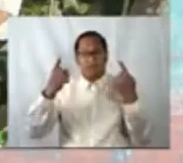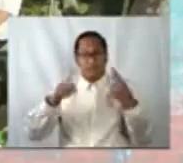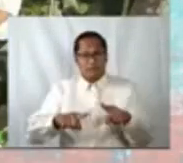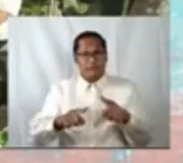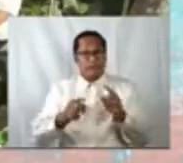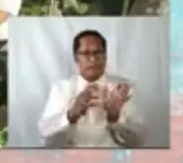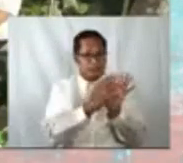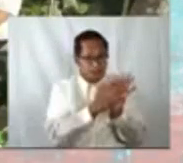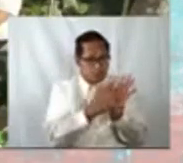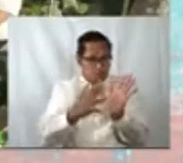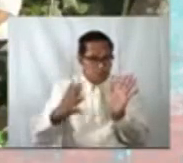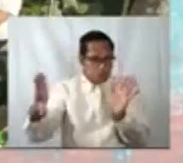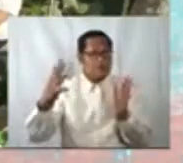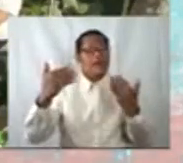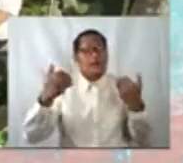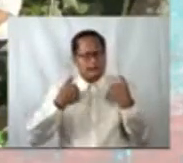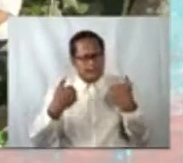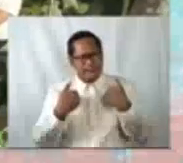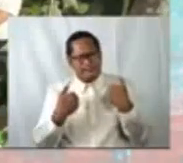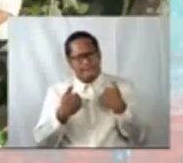eventually